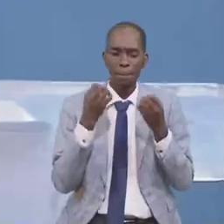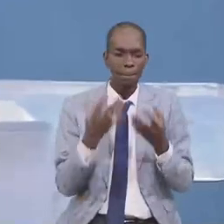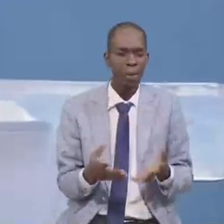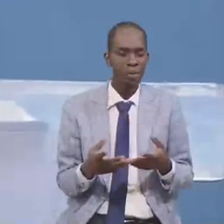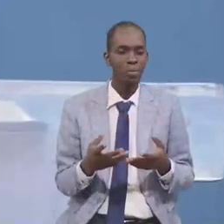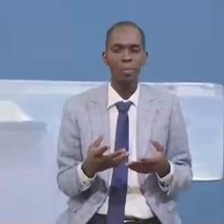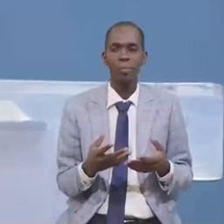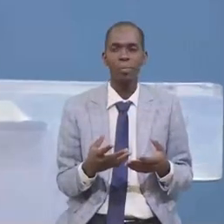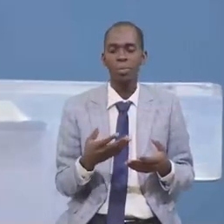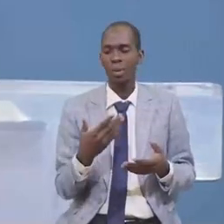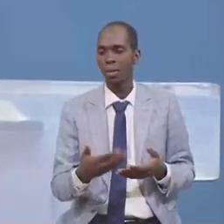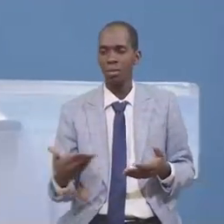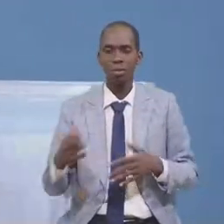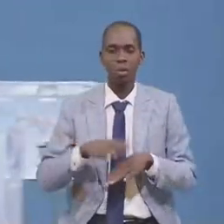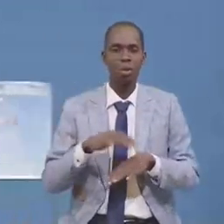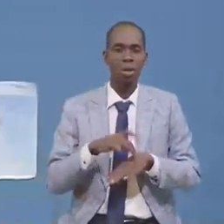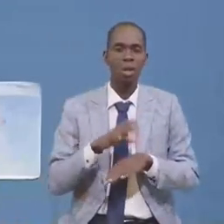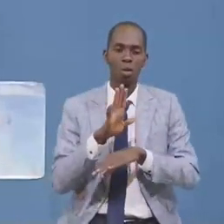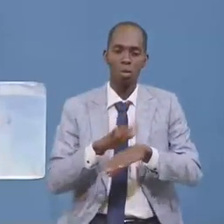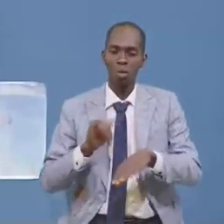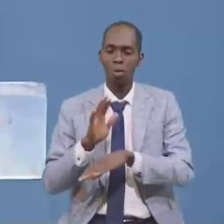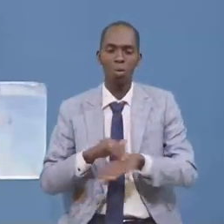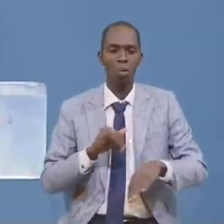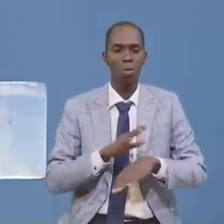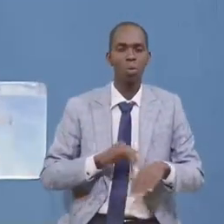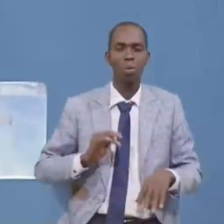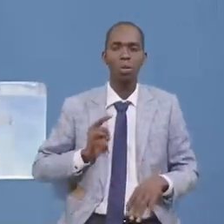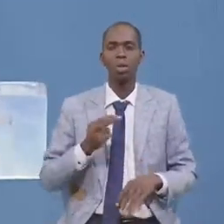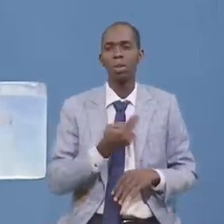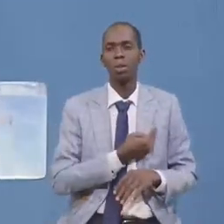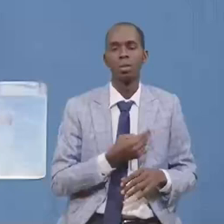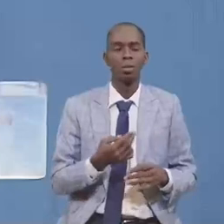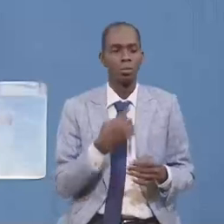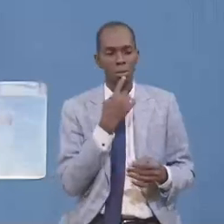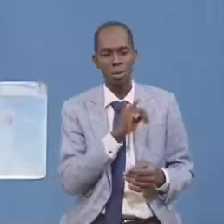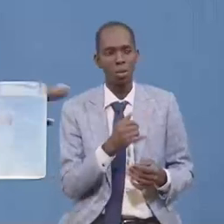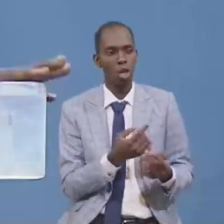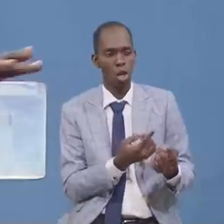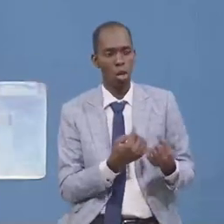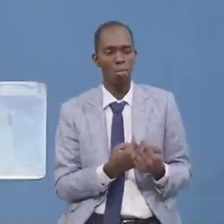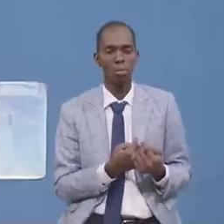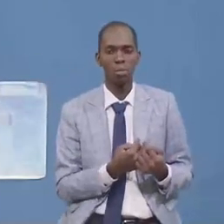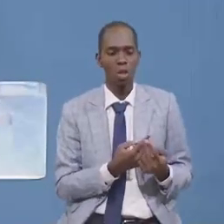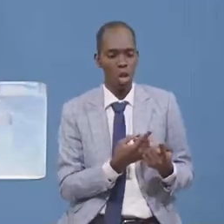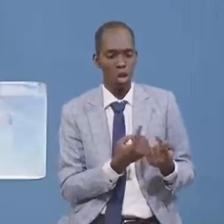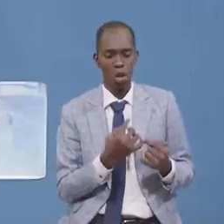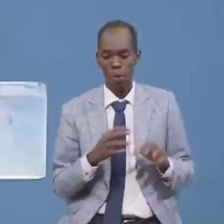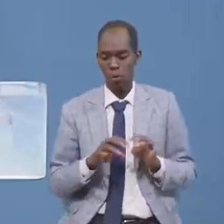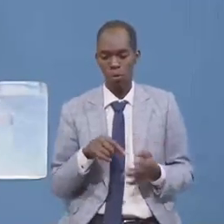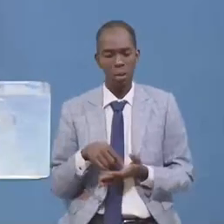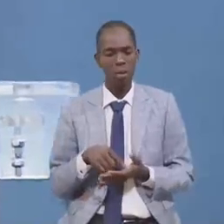Et plusieurs voix sur la terre nous appellent. Viens. Viens faire ceci.